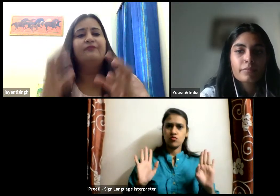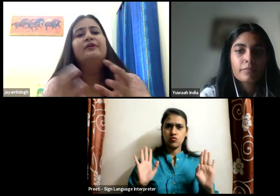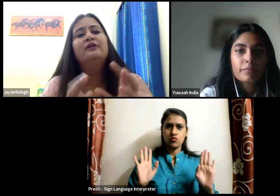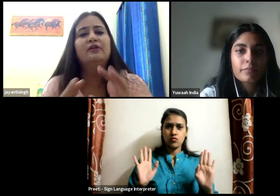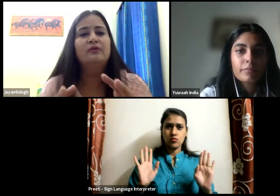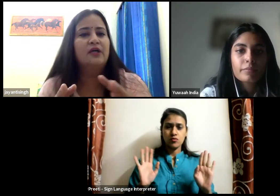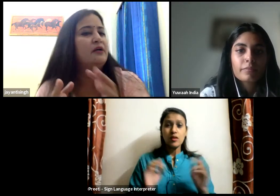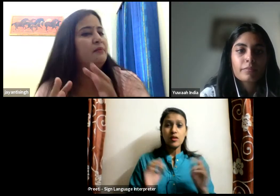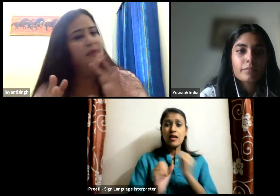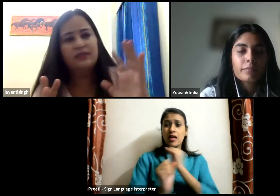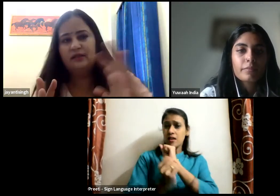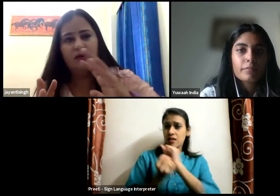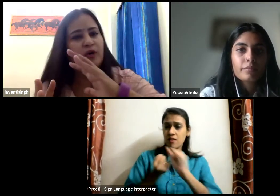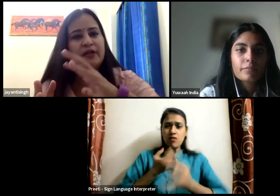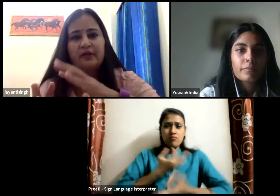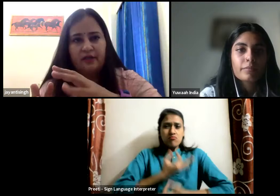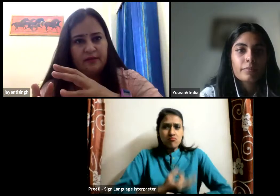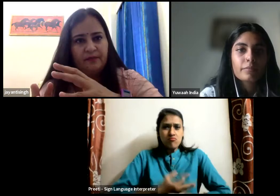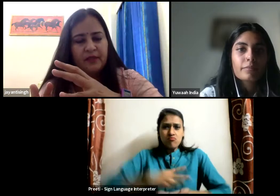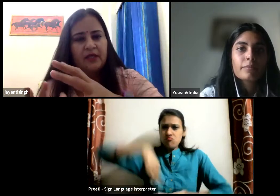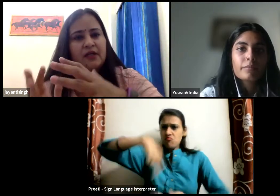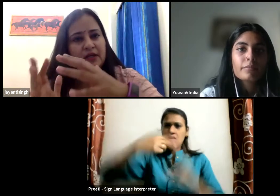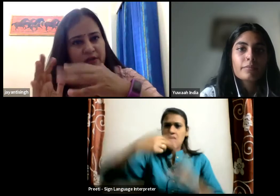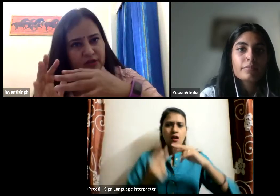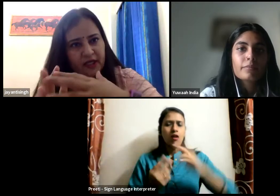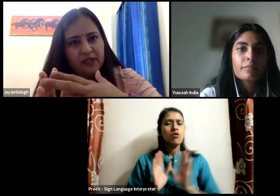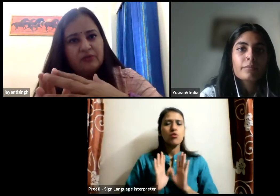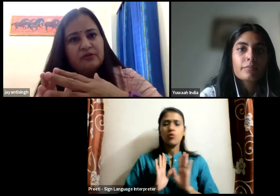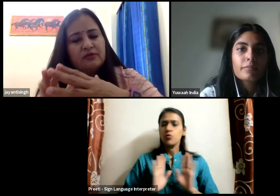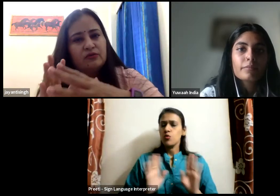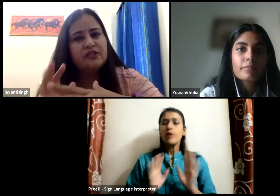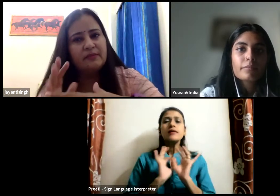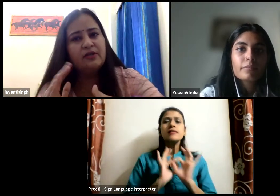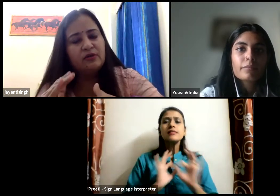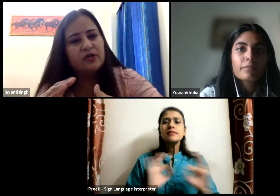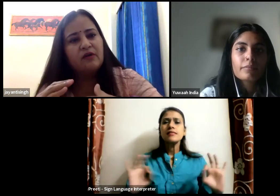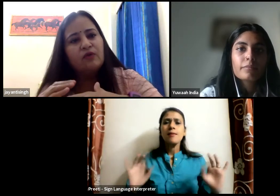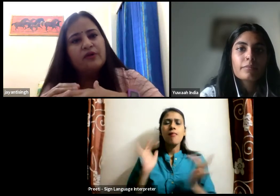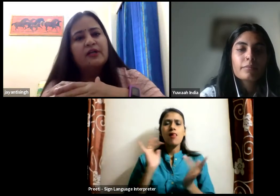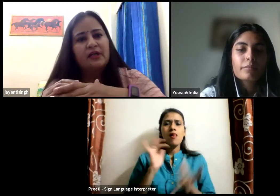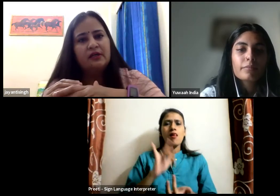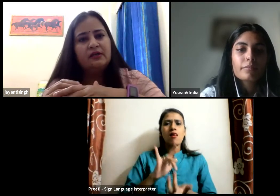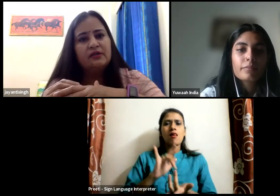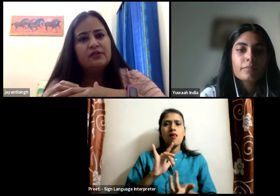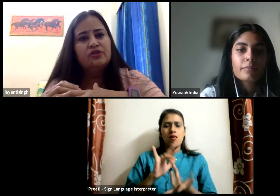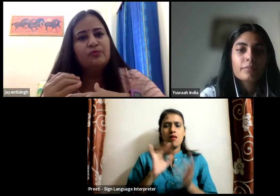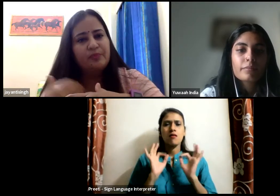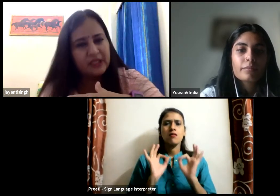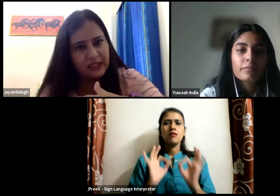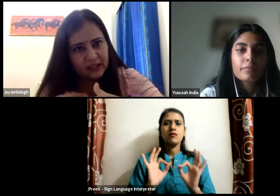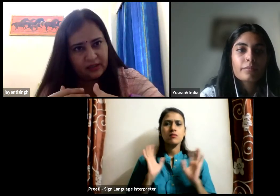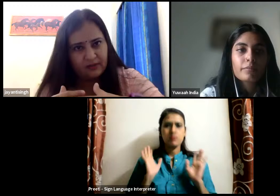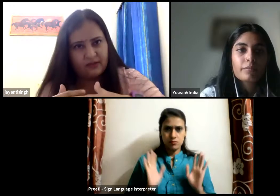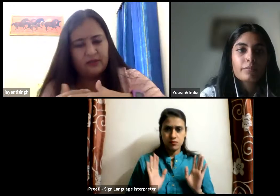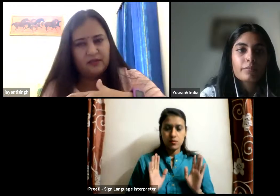टिपिकली डिफिकल्ट योगा मत अवॉइड करिए. ट्राई यूज उस समय योगा वो रखें जो